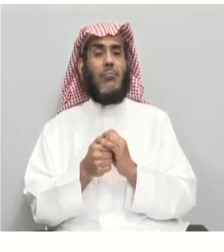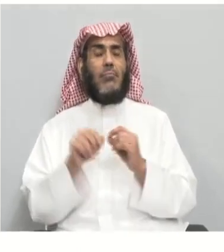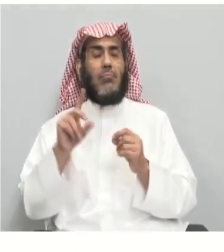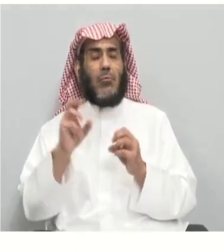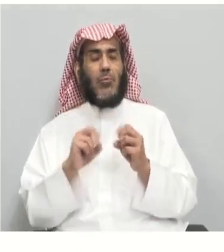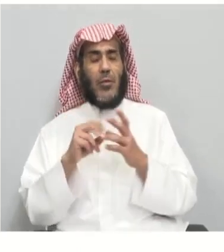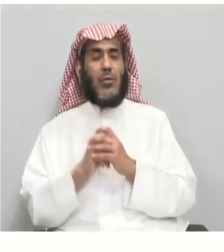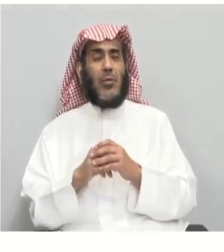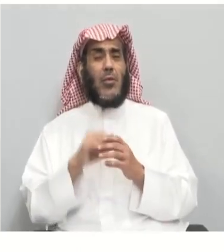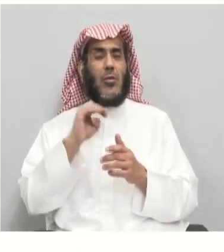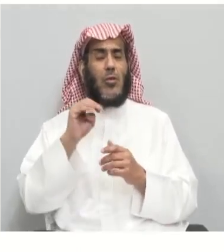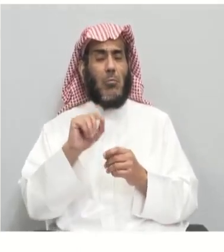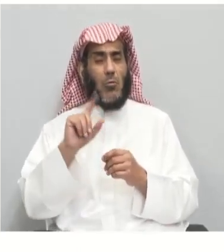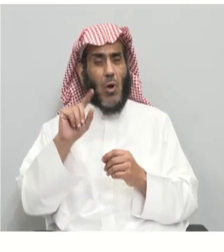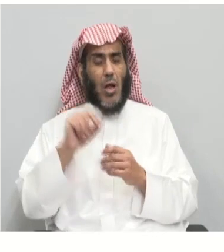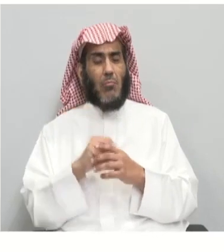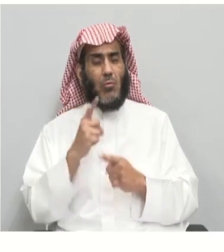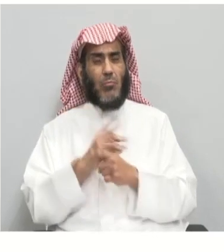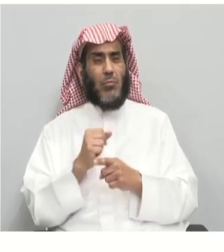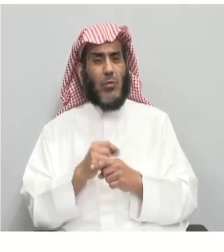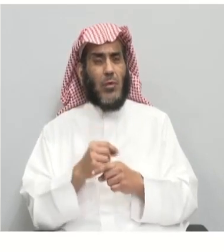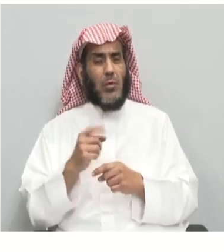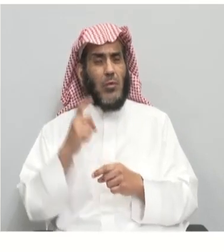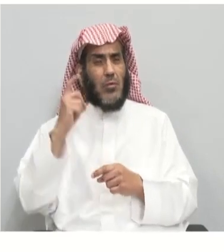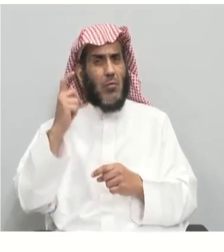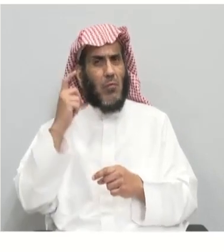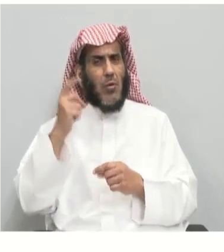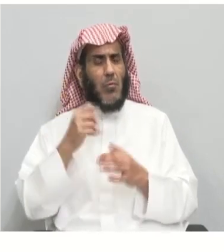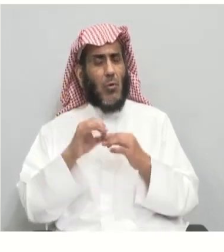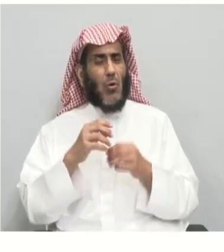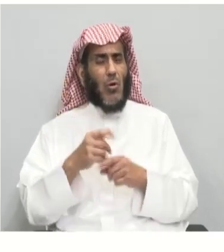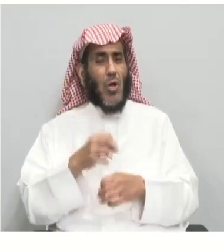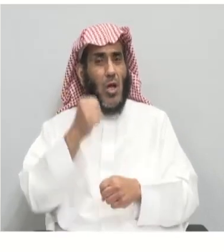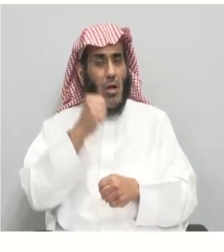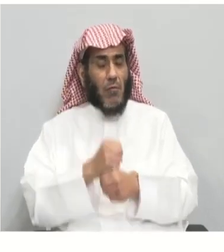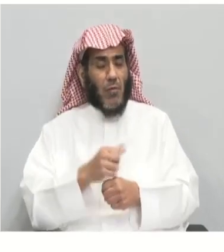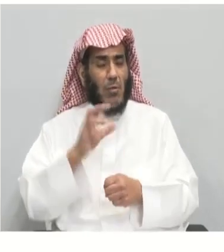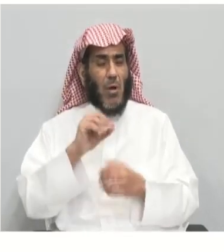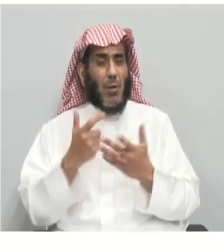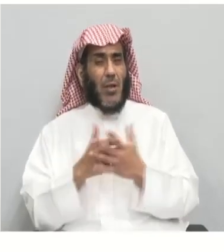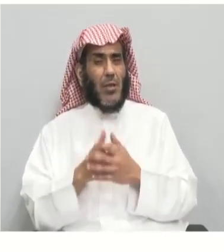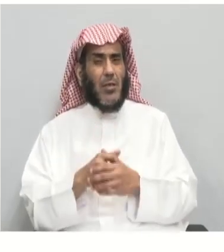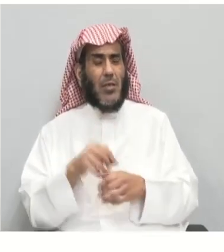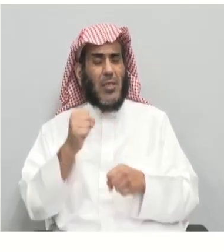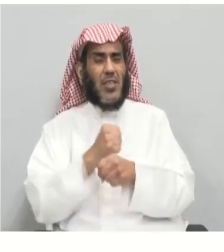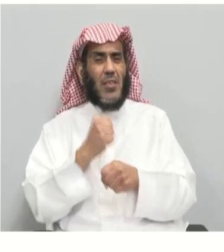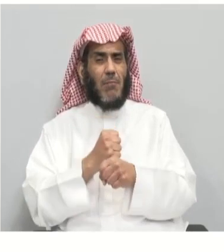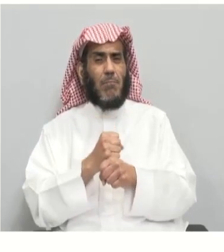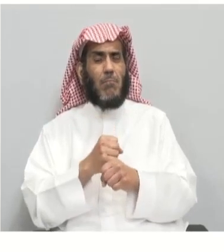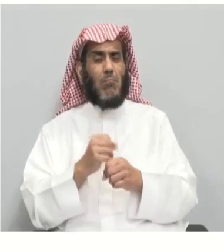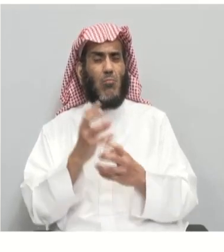مبدعين اجابات رائعه التفكير بطرق حفظ الماء من خلال استخدام